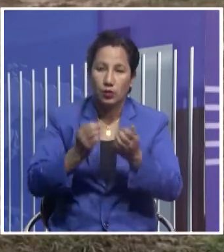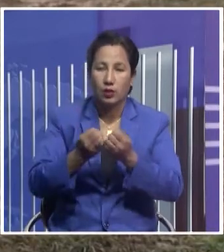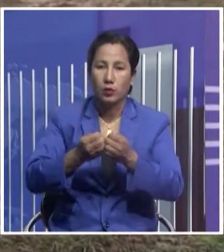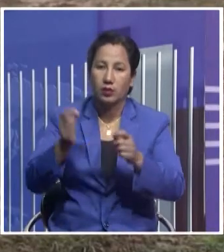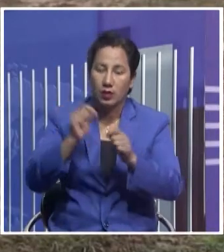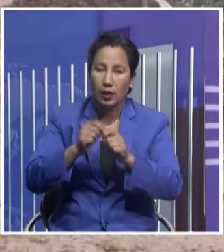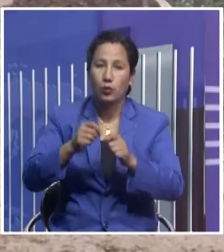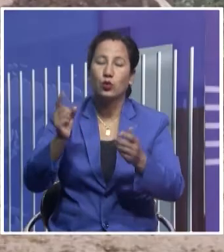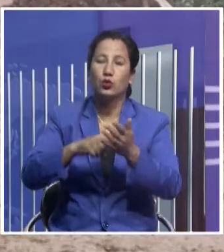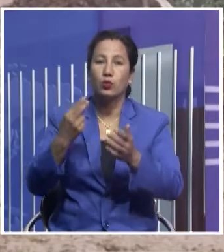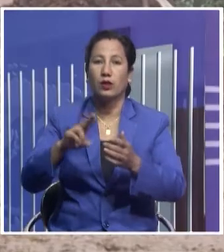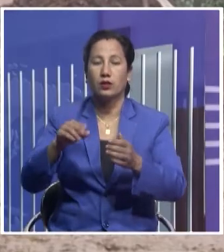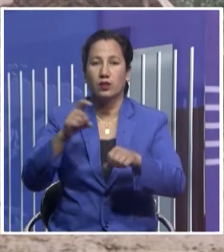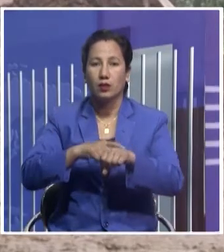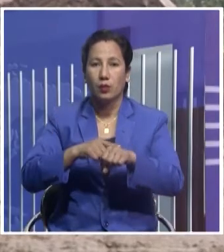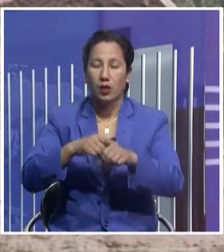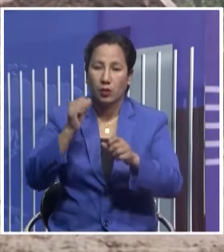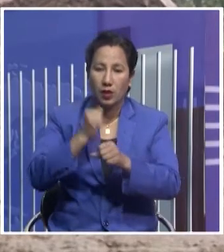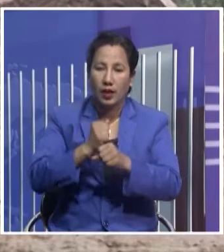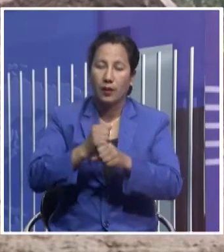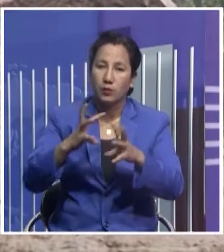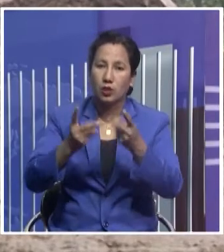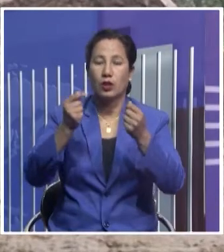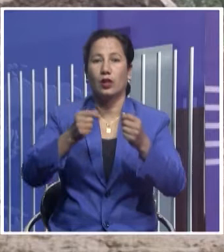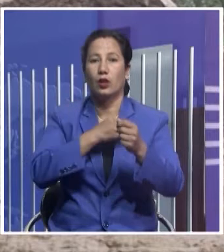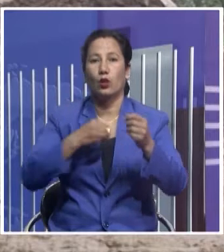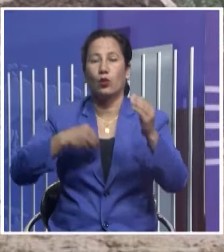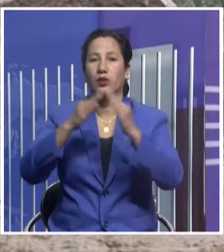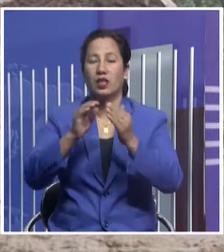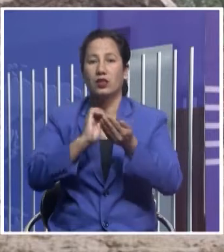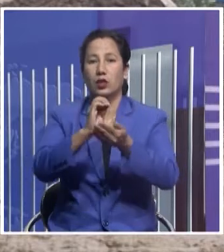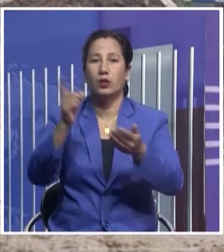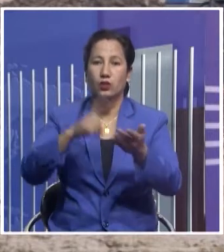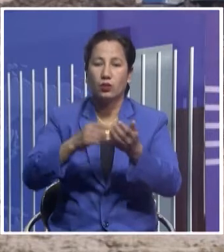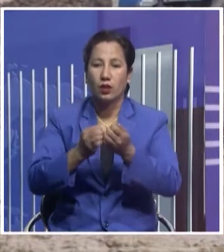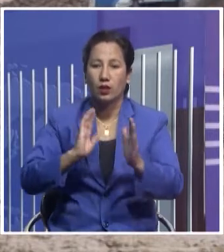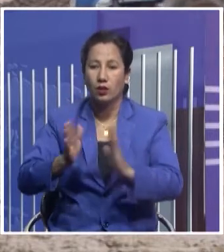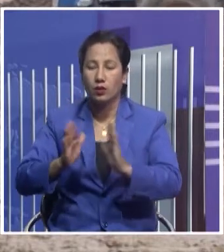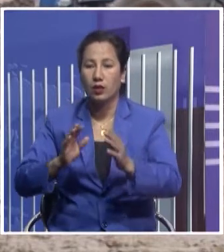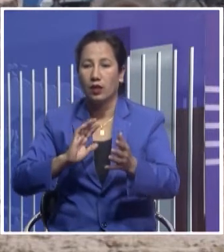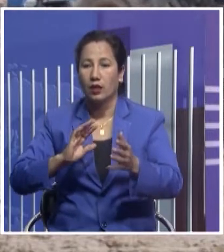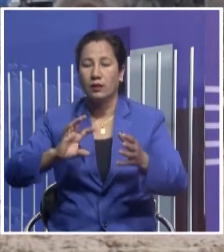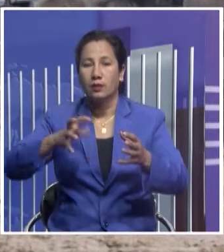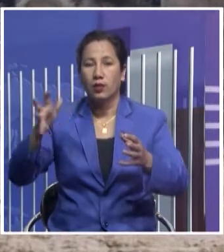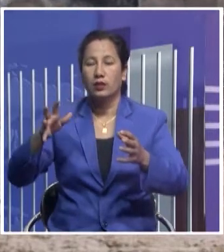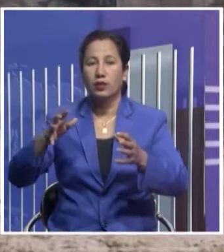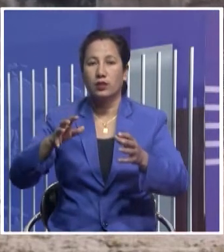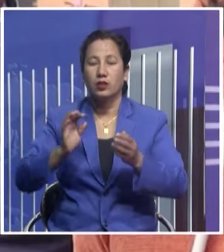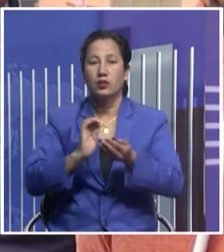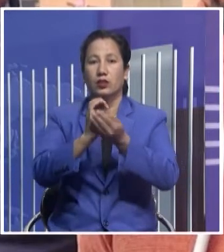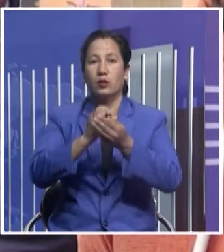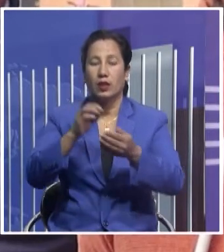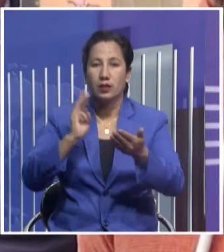सुरु भएको छ। समयमै निर्माणको काम सकेर उपचार सेवा सुरु गर्ने योजना रहेको प्रदेश सभा सदस्य रेउती रमन शर्माले